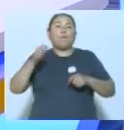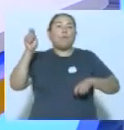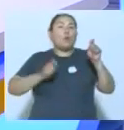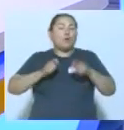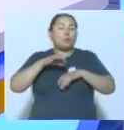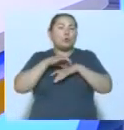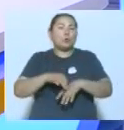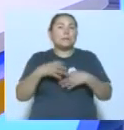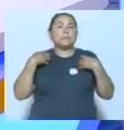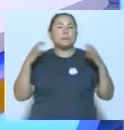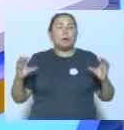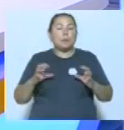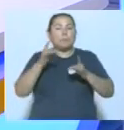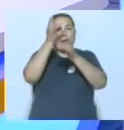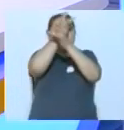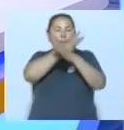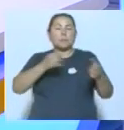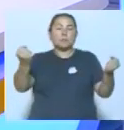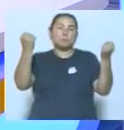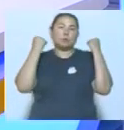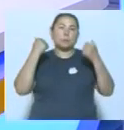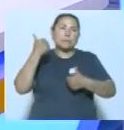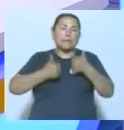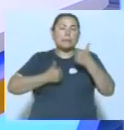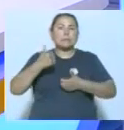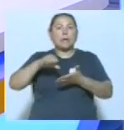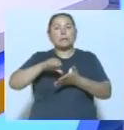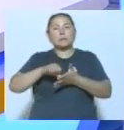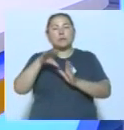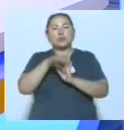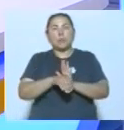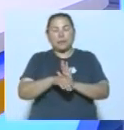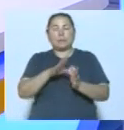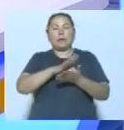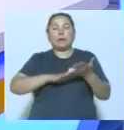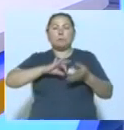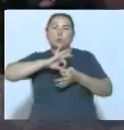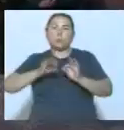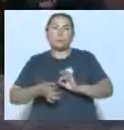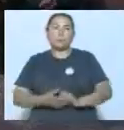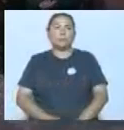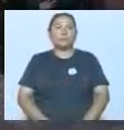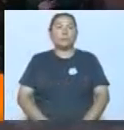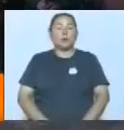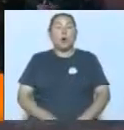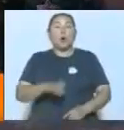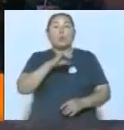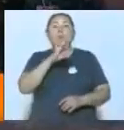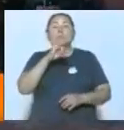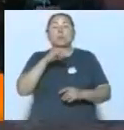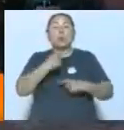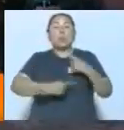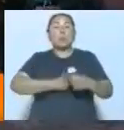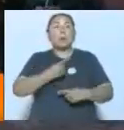мен білім, денсаулық, мәдениет және спорт саласының қызметкерлері қатысқан шара туралы келесі сюжетте. Өскелең ұрпақты